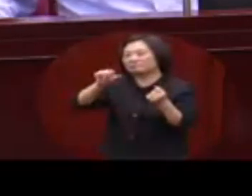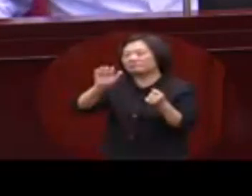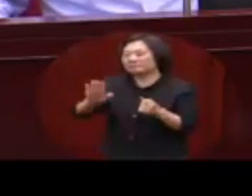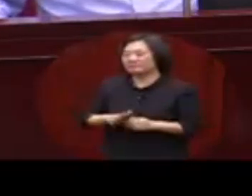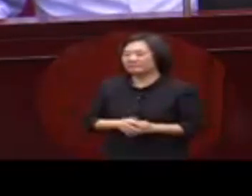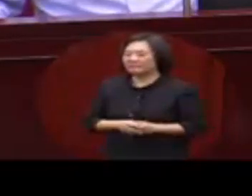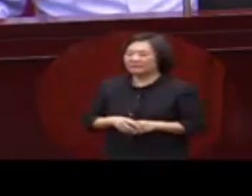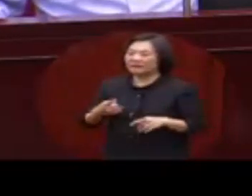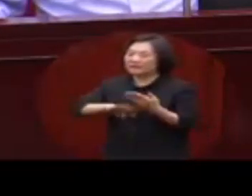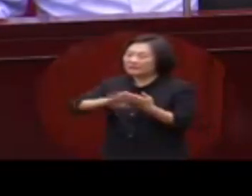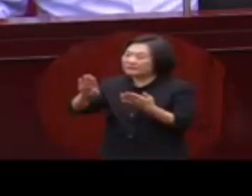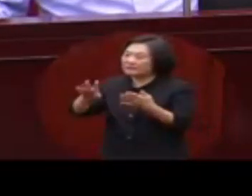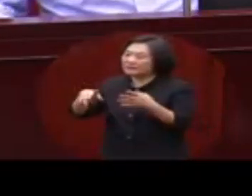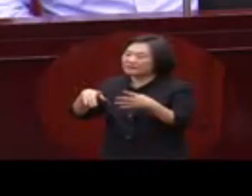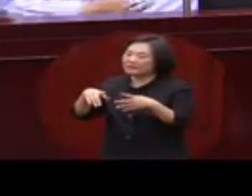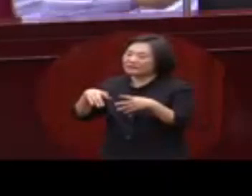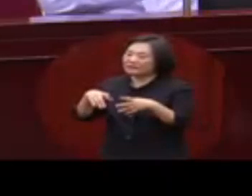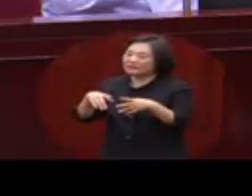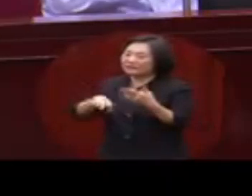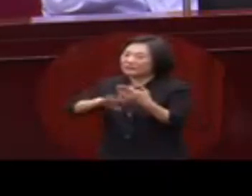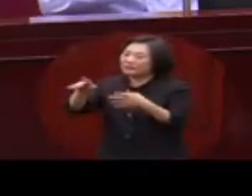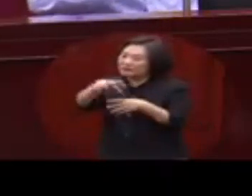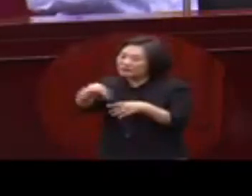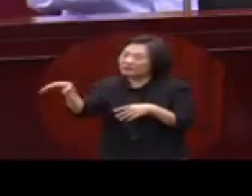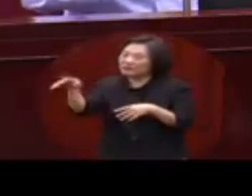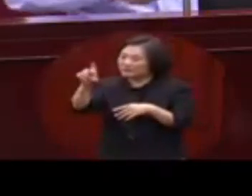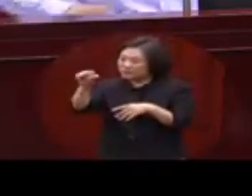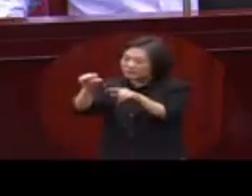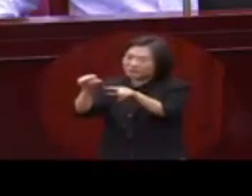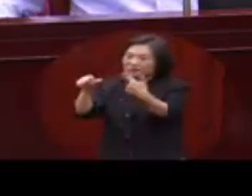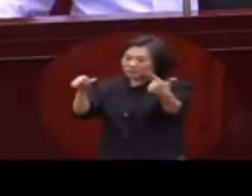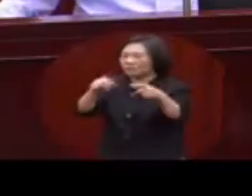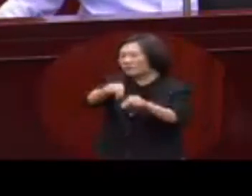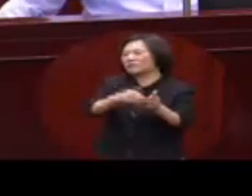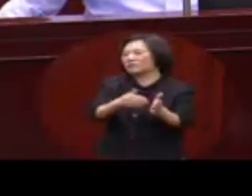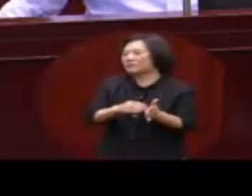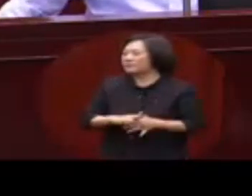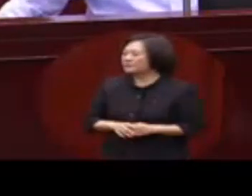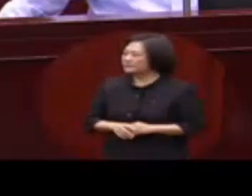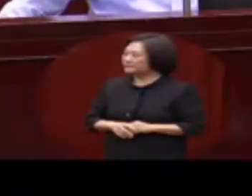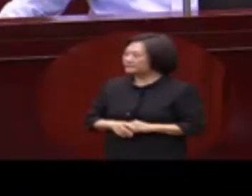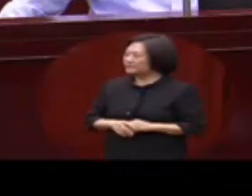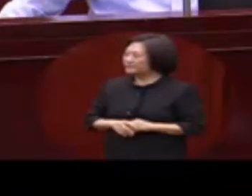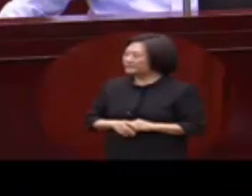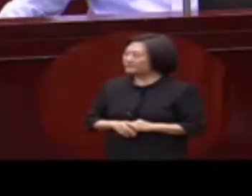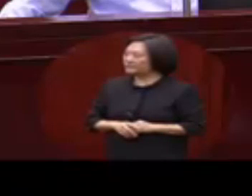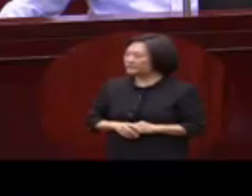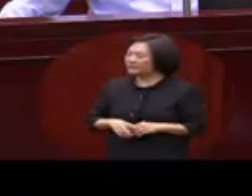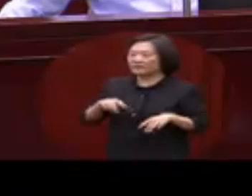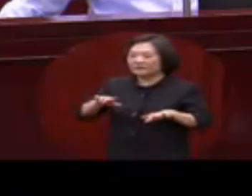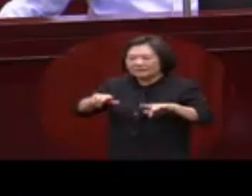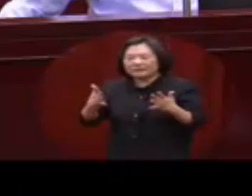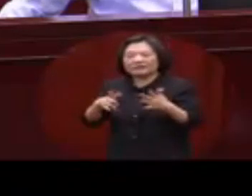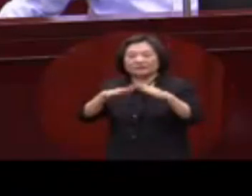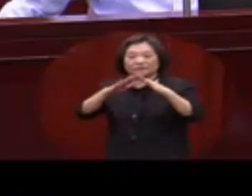那公办都更我们有15处，那已经签约有6处。在可我是主张是这样的，大概也不可能都发局去